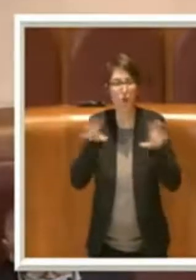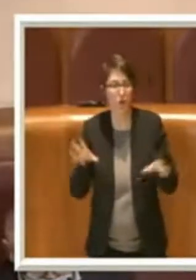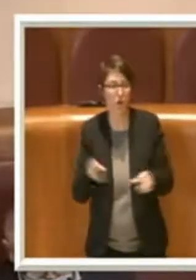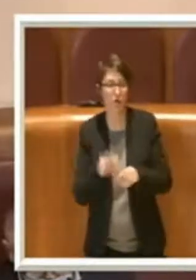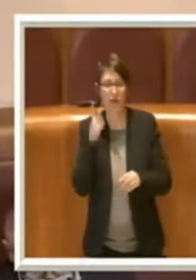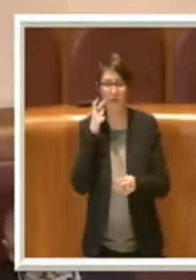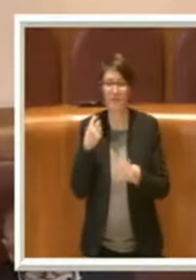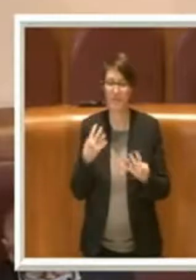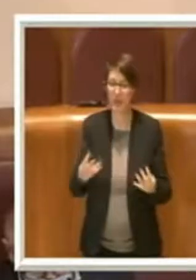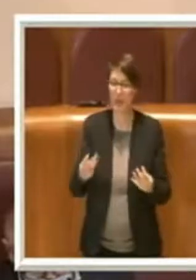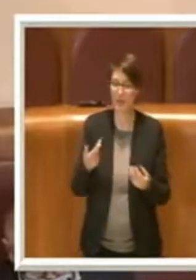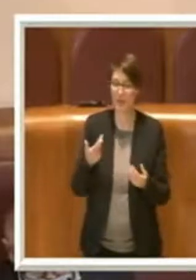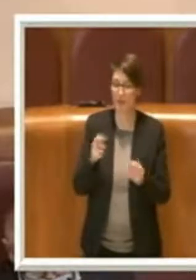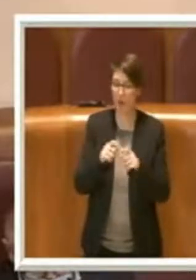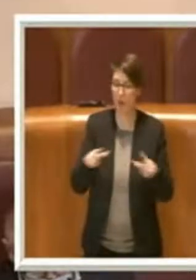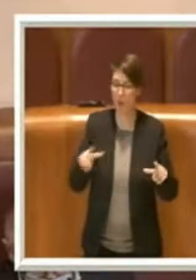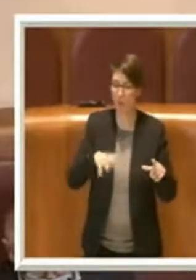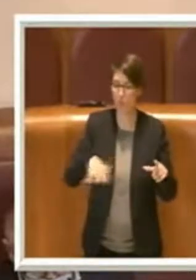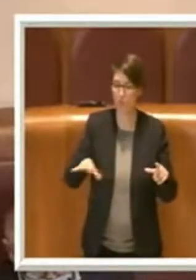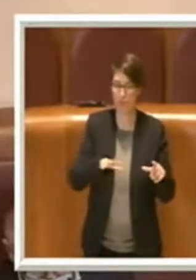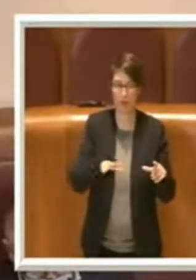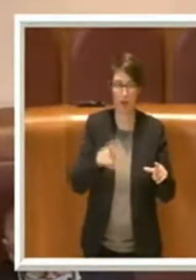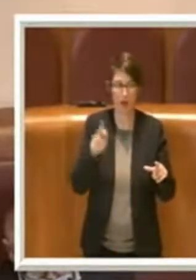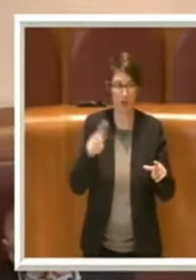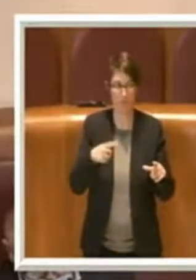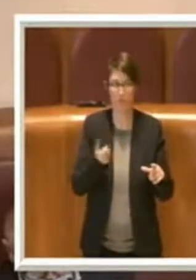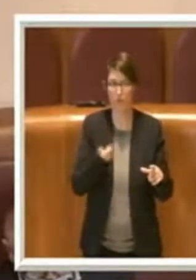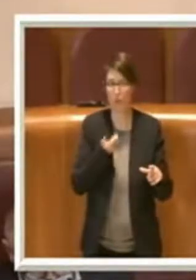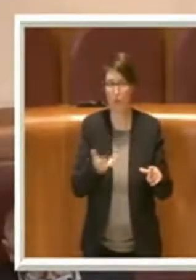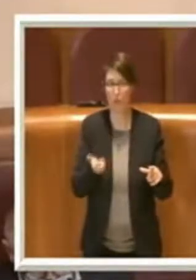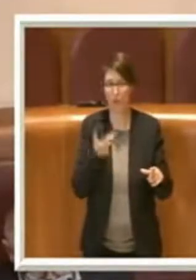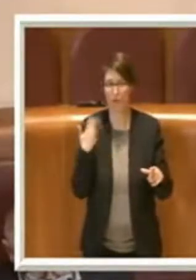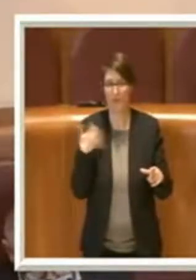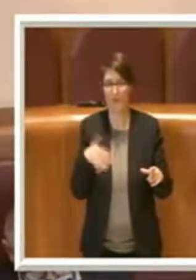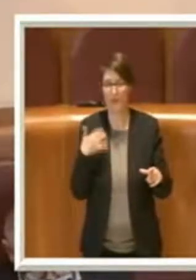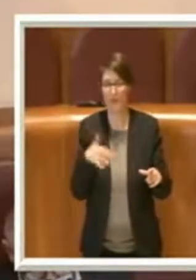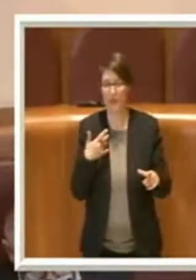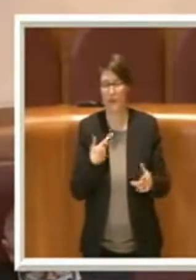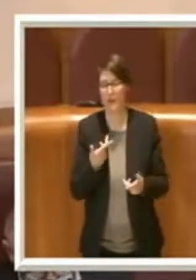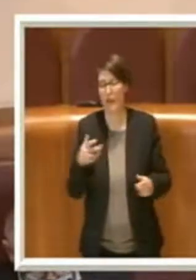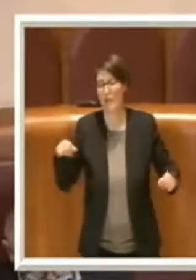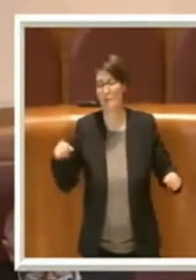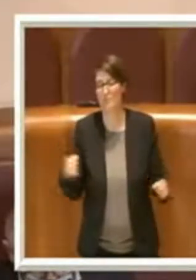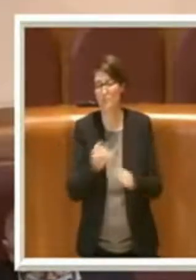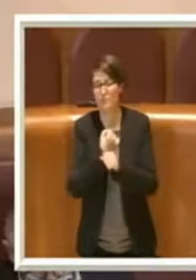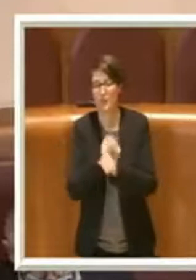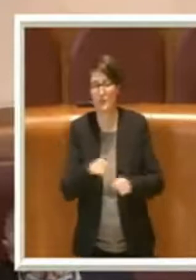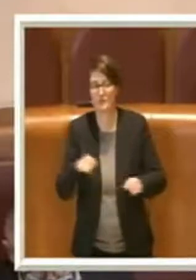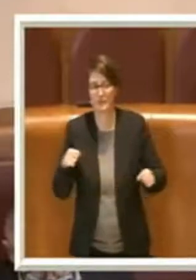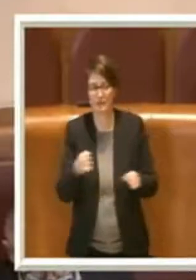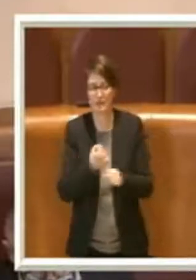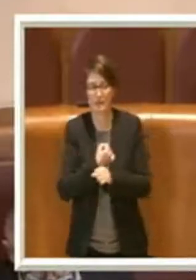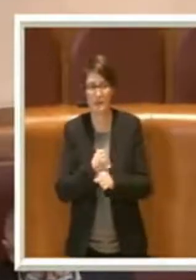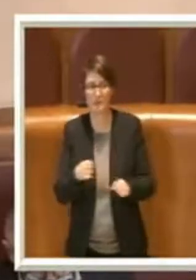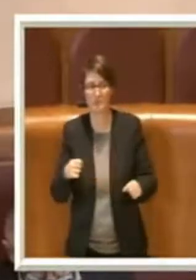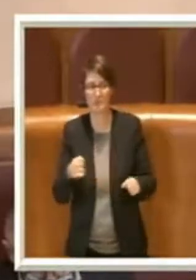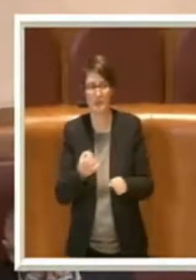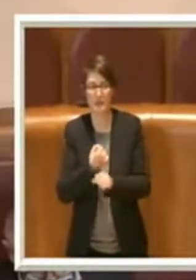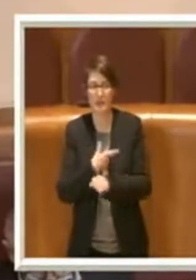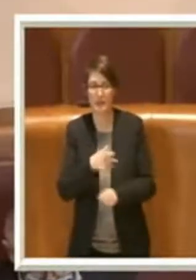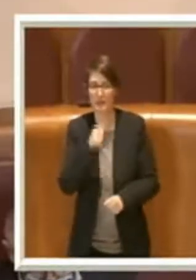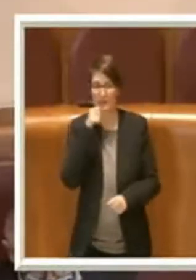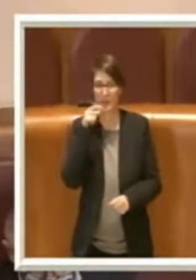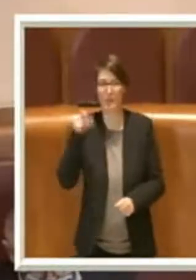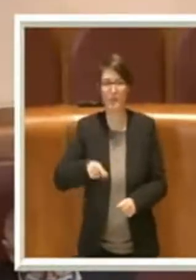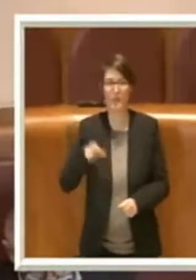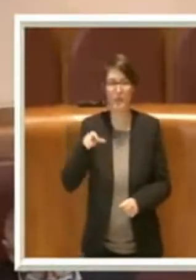in questa quantità, ovviamente con alberature di pregio, alberature monumentali, era impossibile ed è impossibile farlo senza questo strumento che è